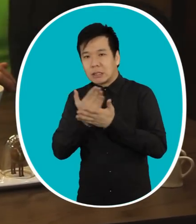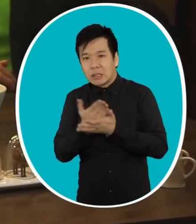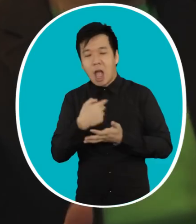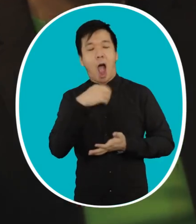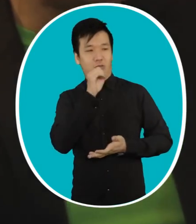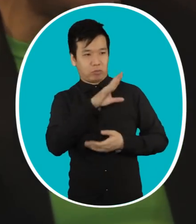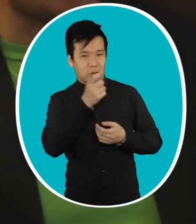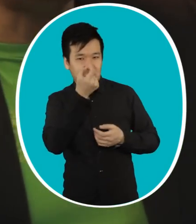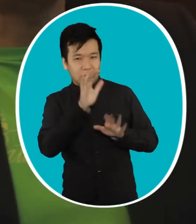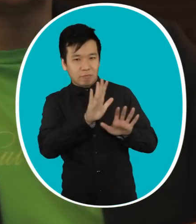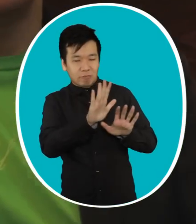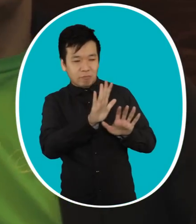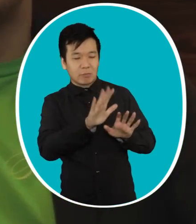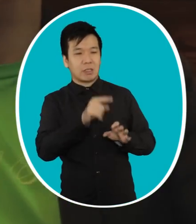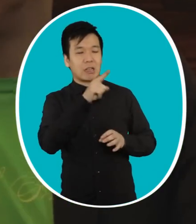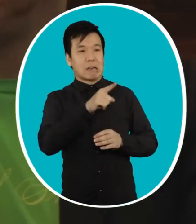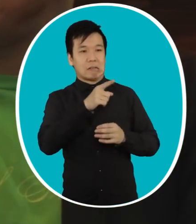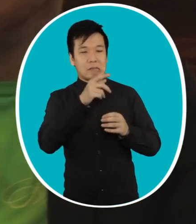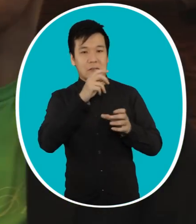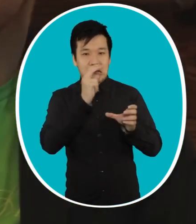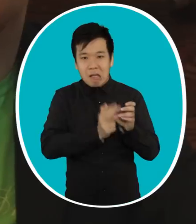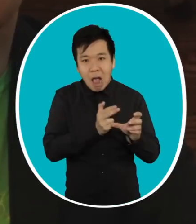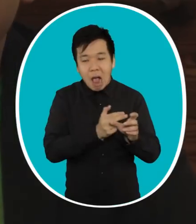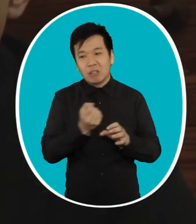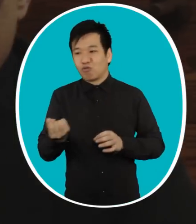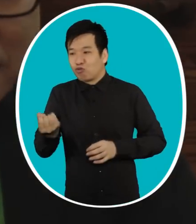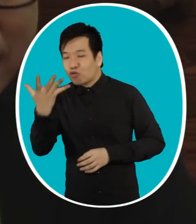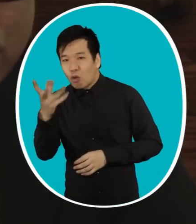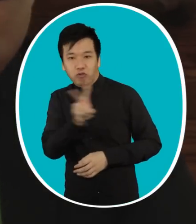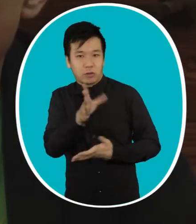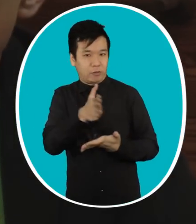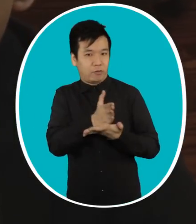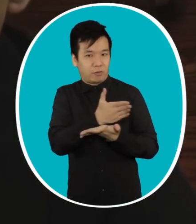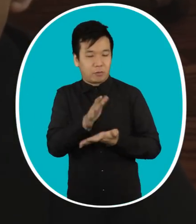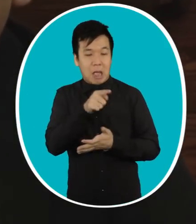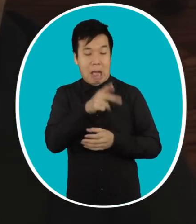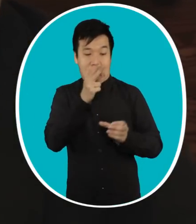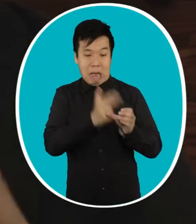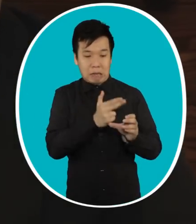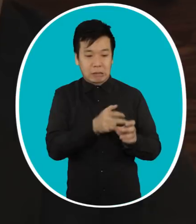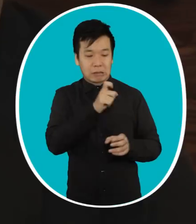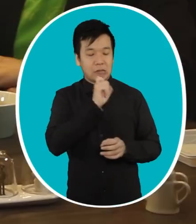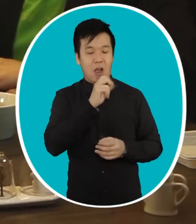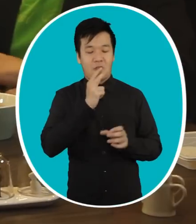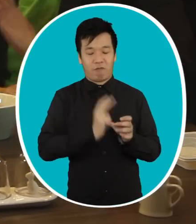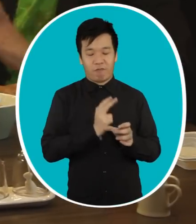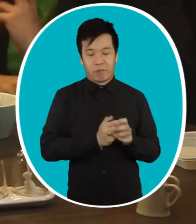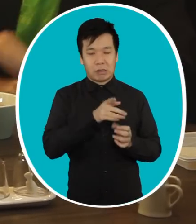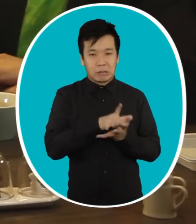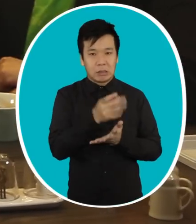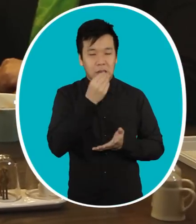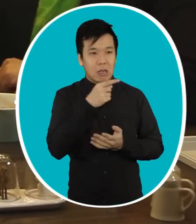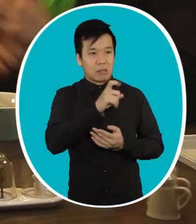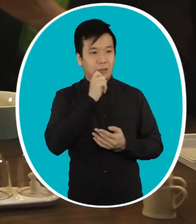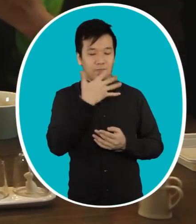講 下食素。 食齋同食素咧，又係有分別嘅。 係 食齋咧，就真係有宗教信仰啦，嗰啲叫過午不食，五辛都唔